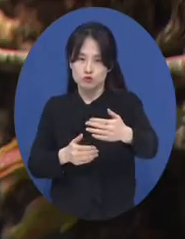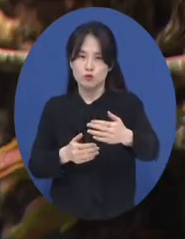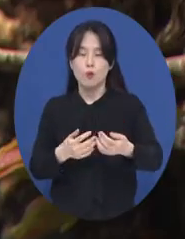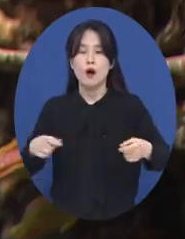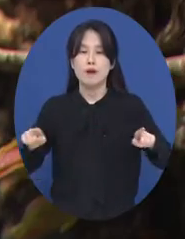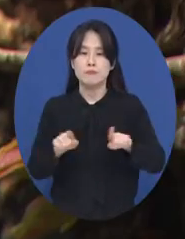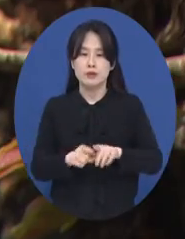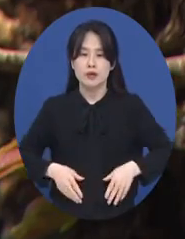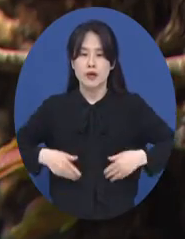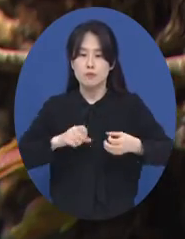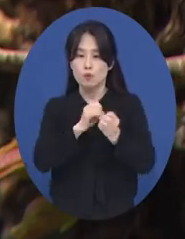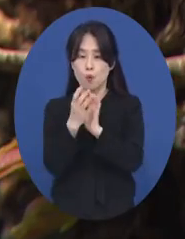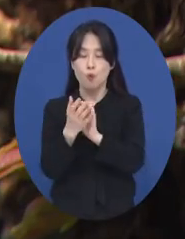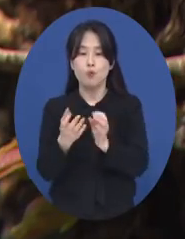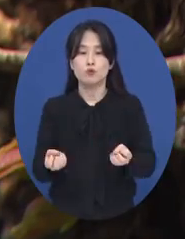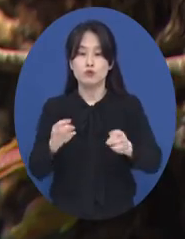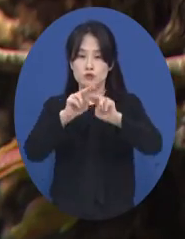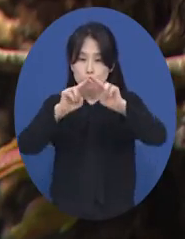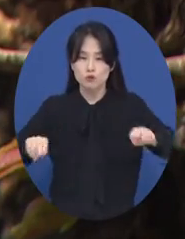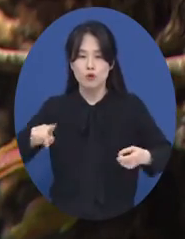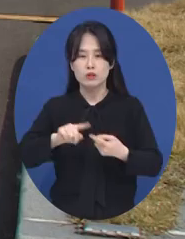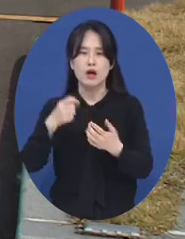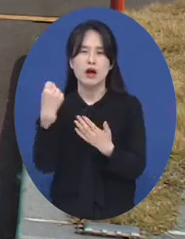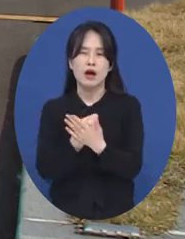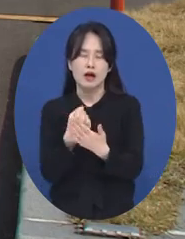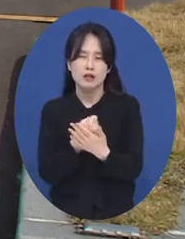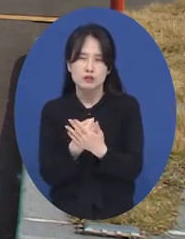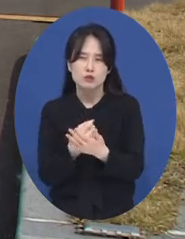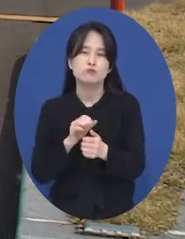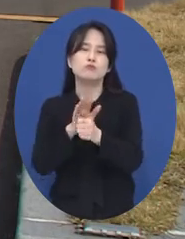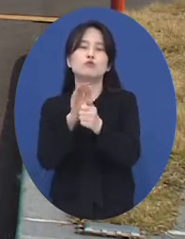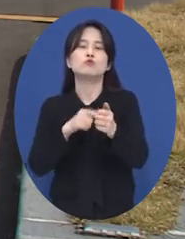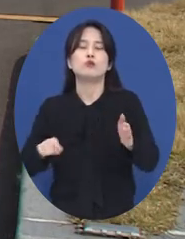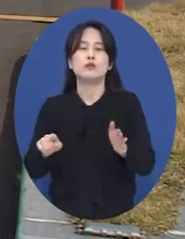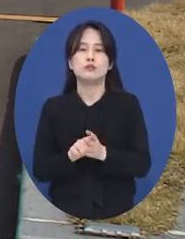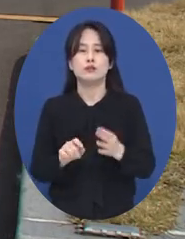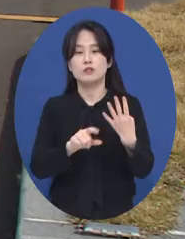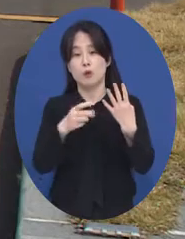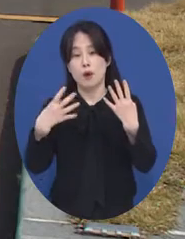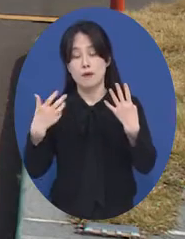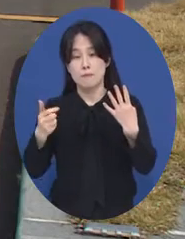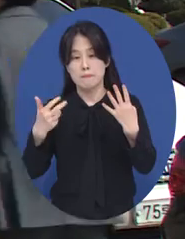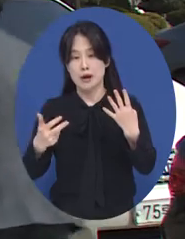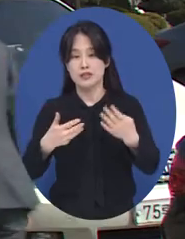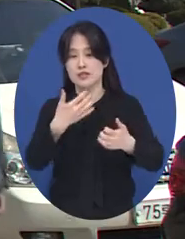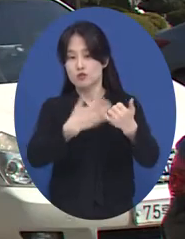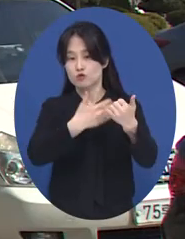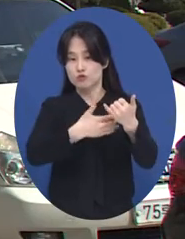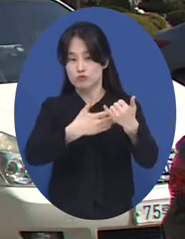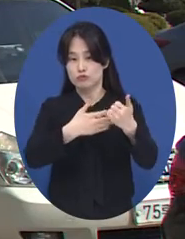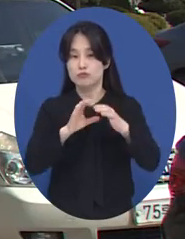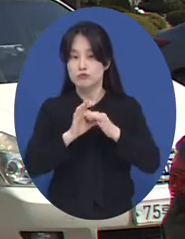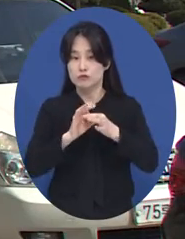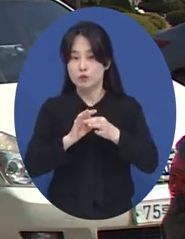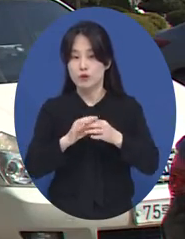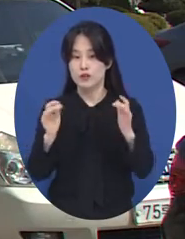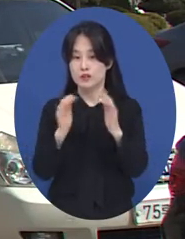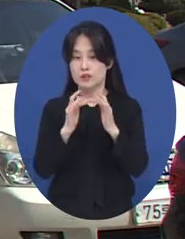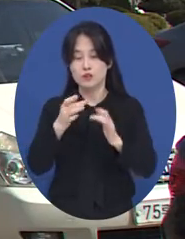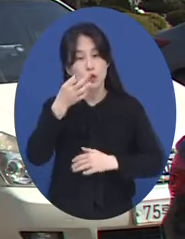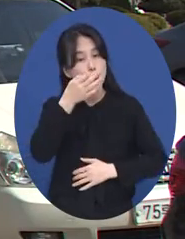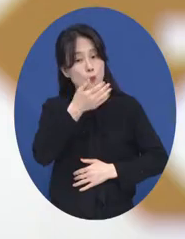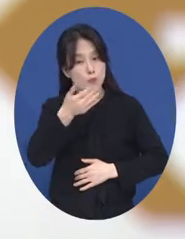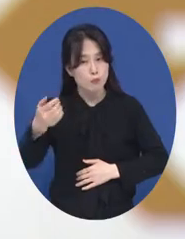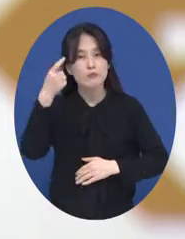함께 경계도 청봉 꽃축제 취소에 대한 도민들의 아쉬움을 달래기 위해 오는 8일 경기도 유튜브 채널을 통해 온라인